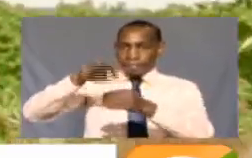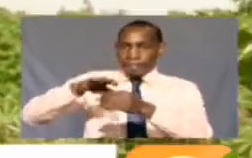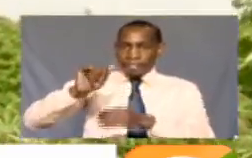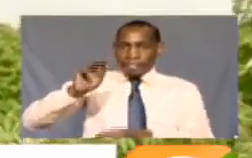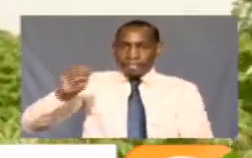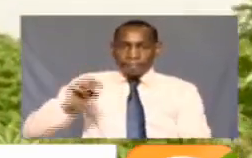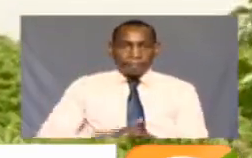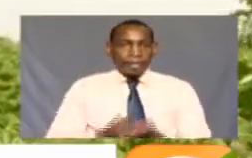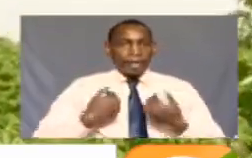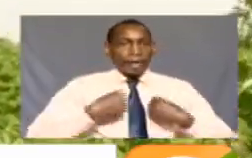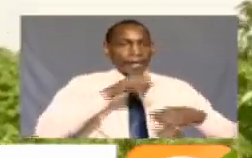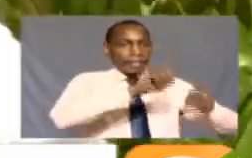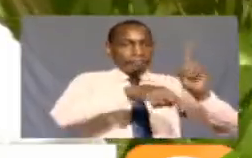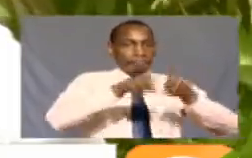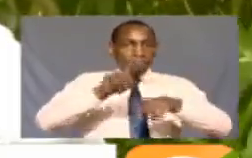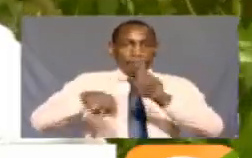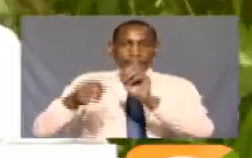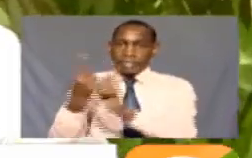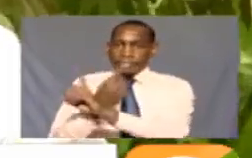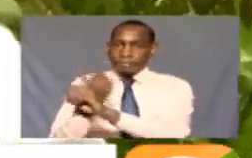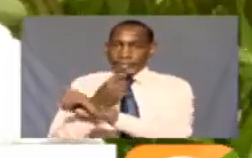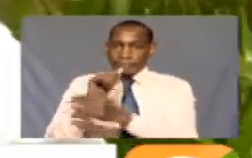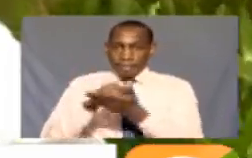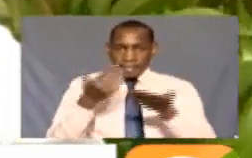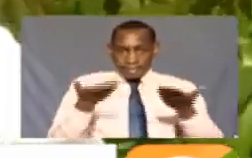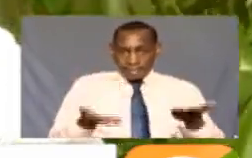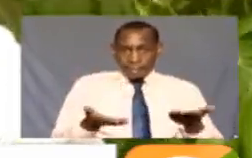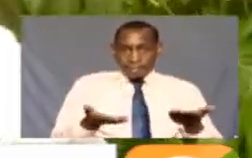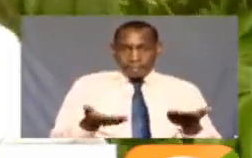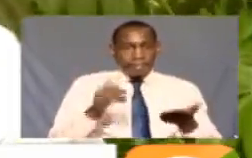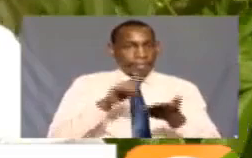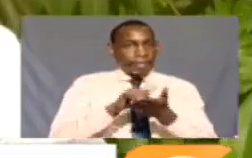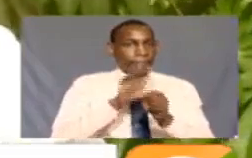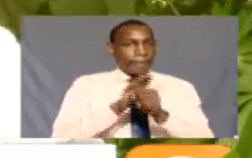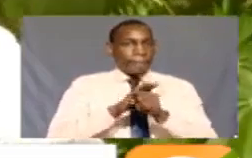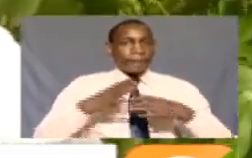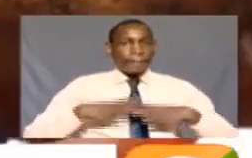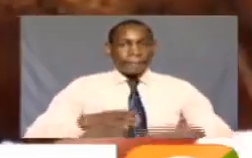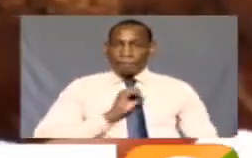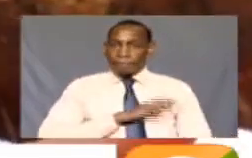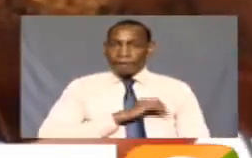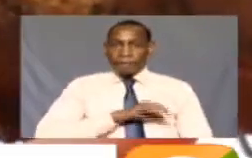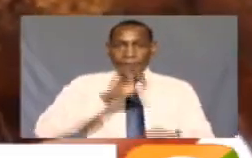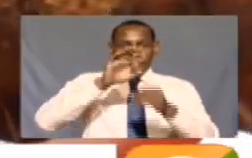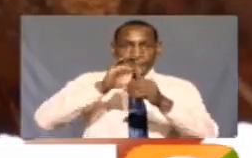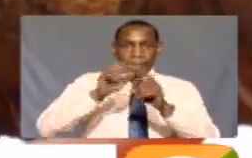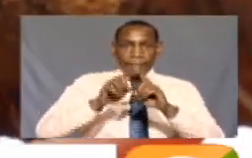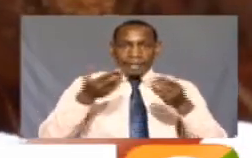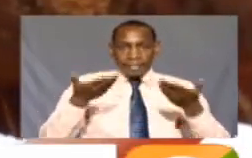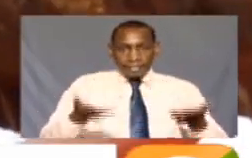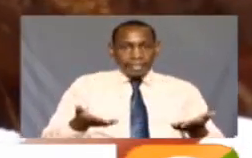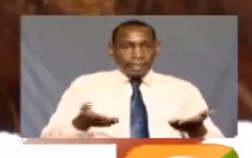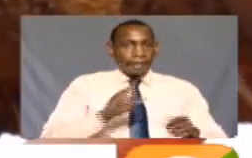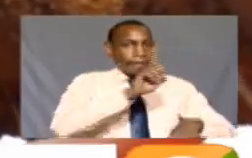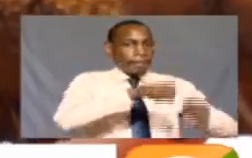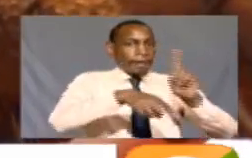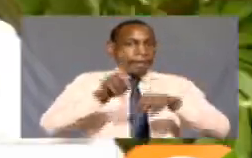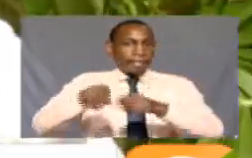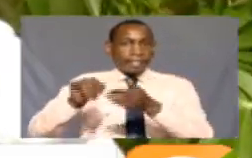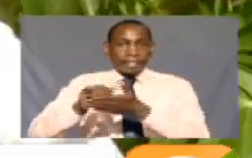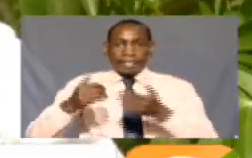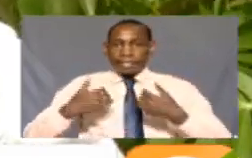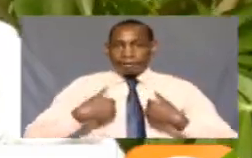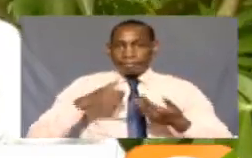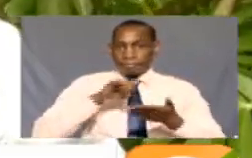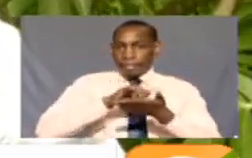Kulikuwa na varieties za cassava ambazo zilikuwa poisonous, ambazo watu wengi walikuwa wanaogopa kupanda. Kwa sasa hivi varieties ambazo tuko nazo ni